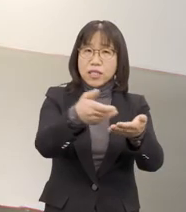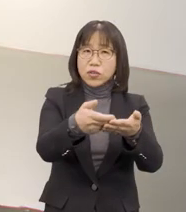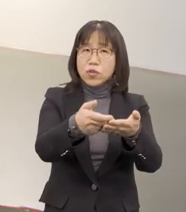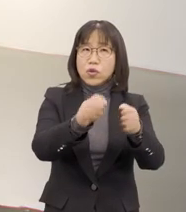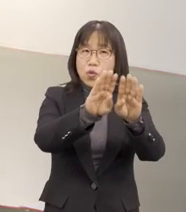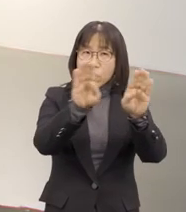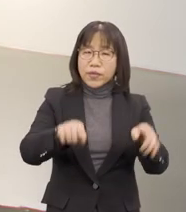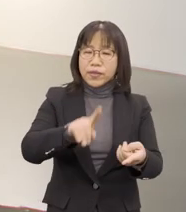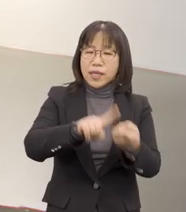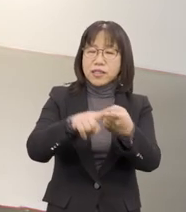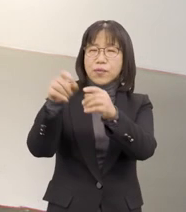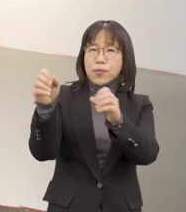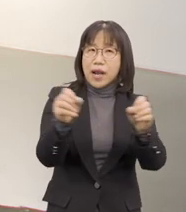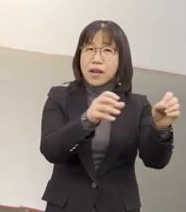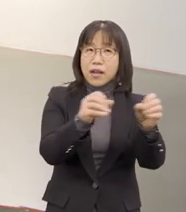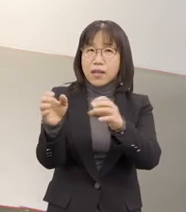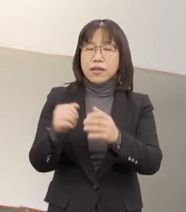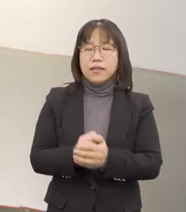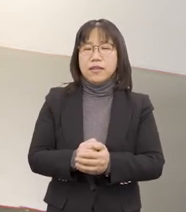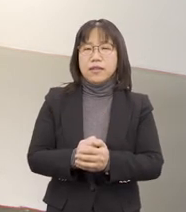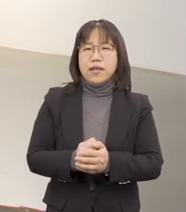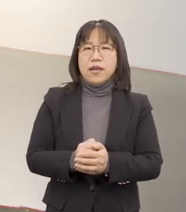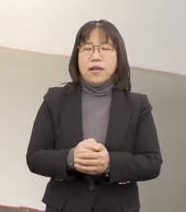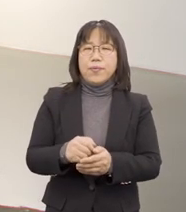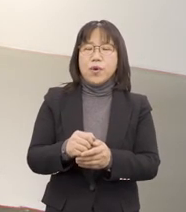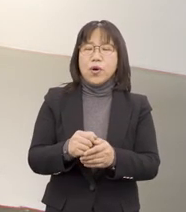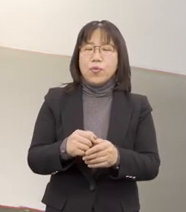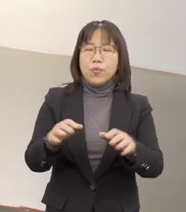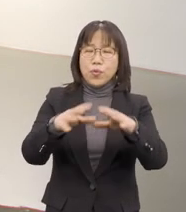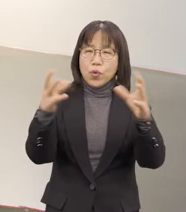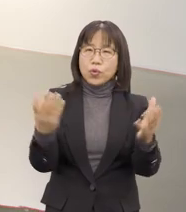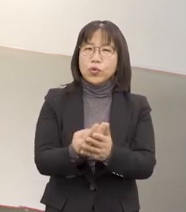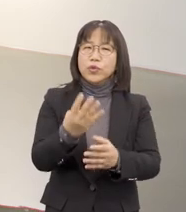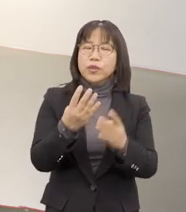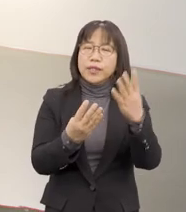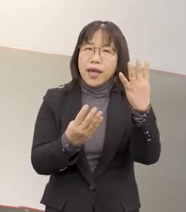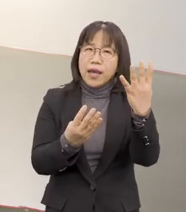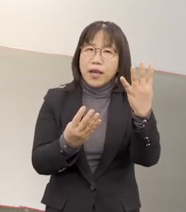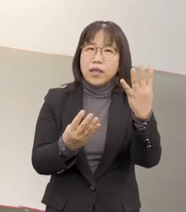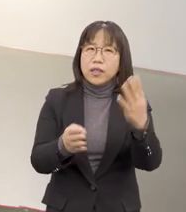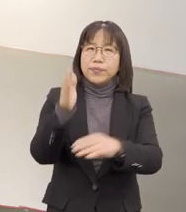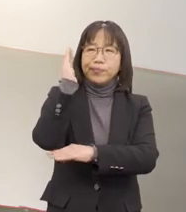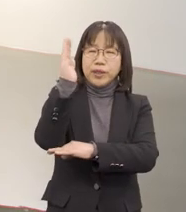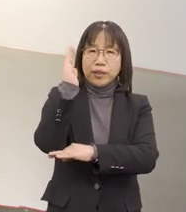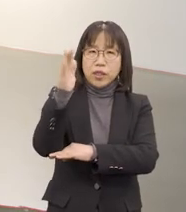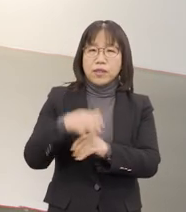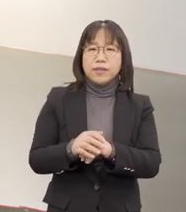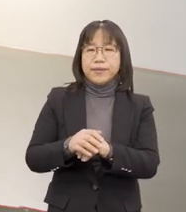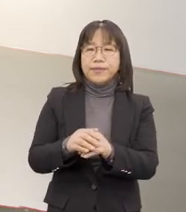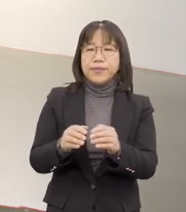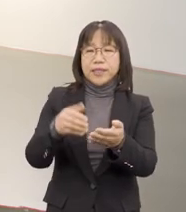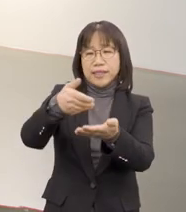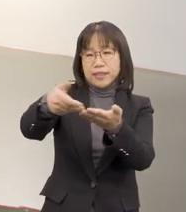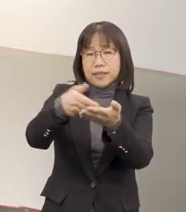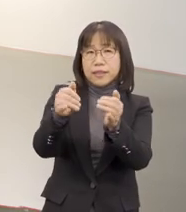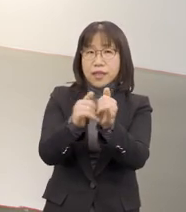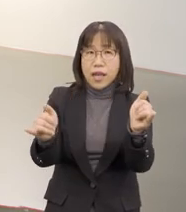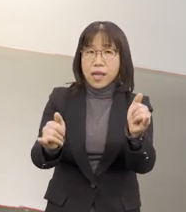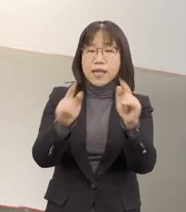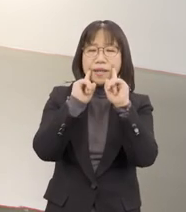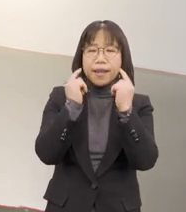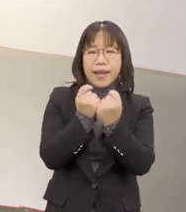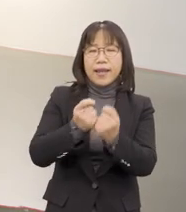미술관을 말하다 작가 2 콘서트 는 미술관 전시와 영계 총 네 번의 이야기 로 구성되었으며 작가님의